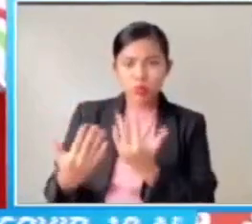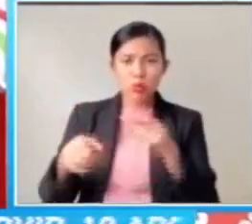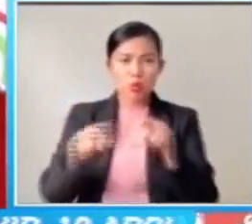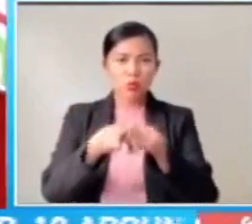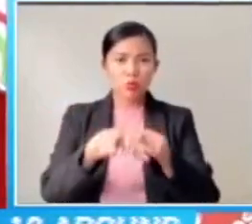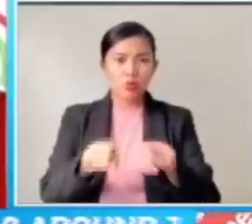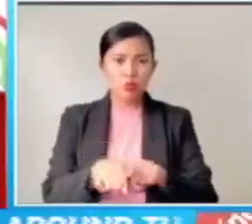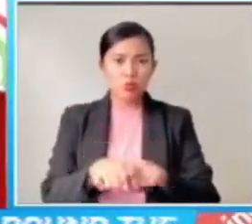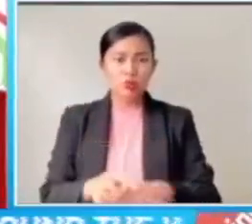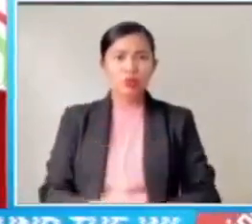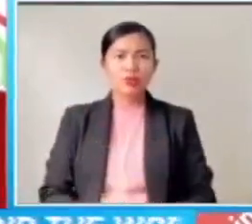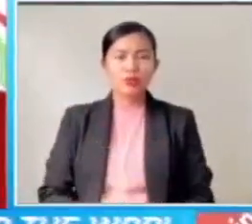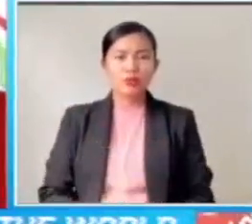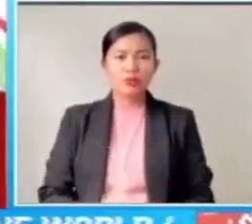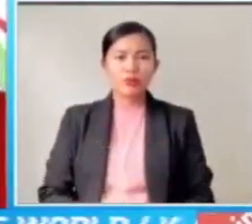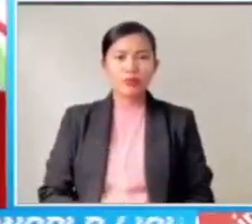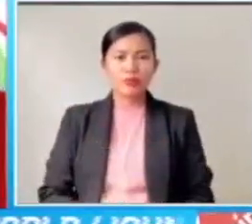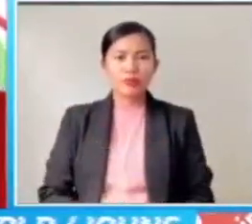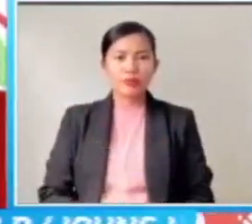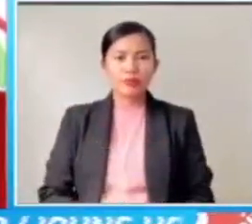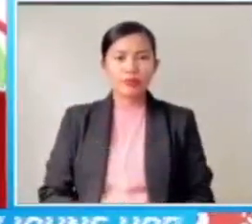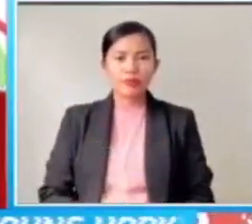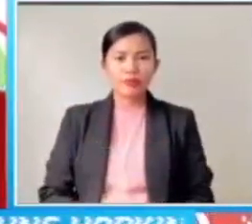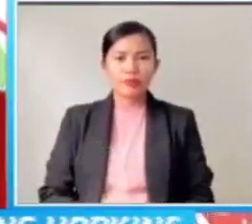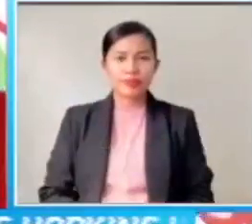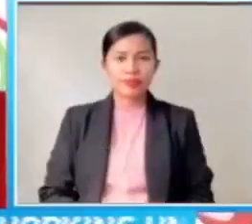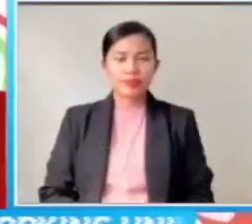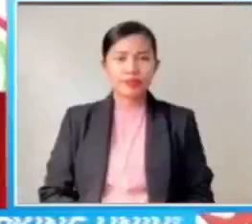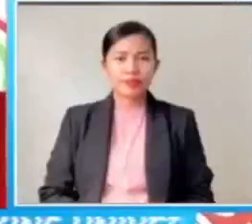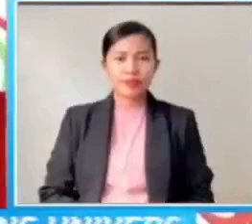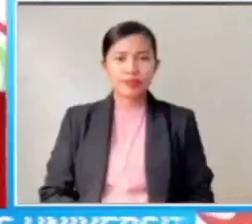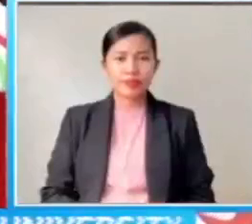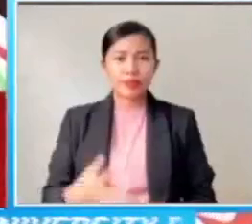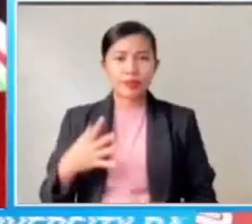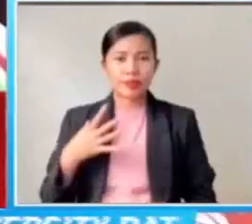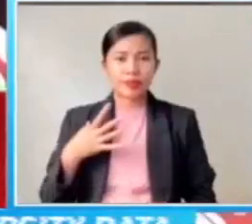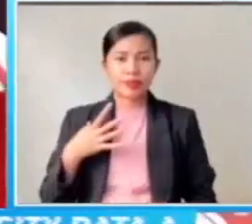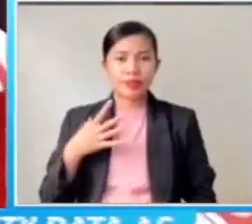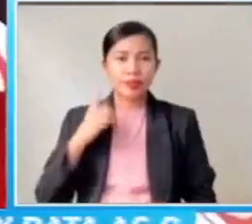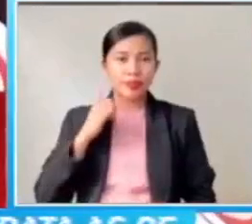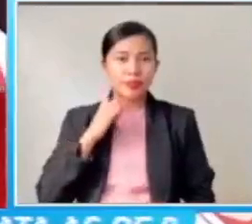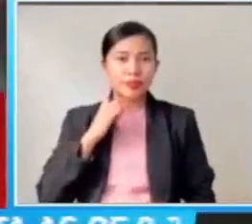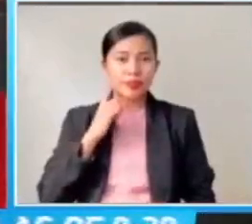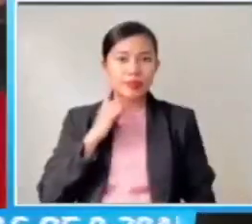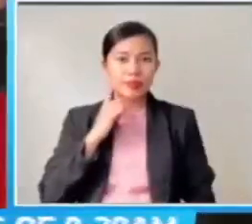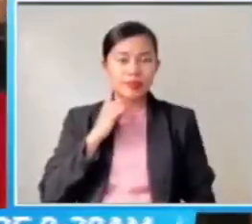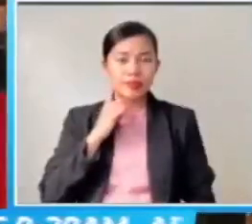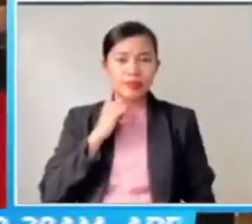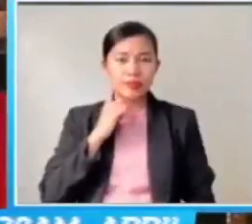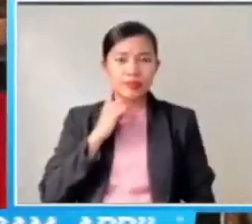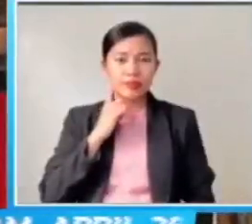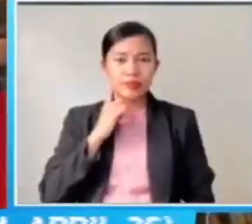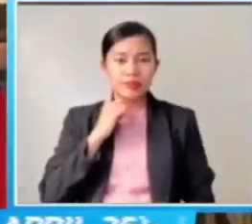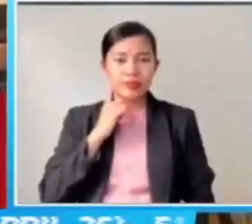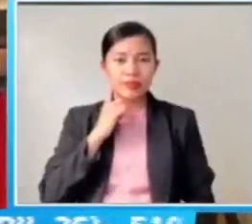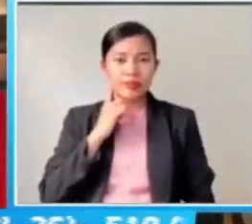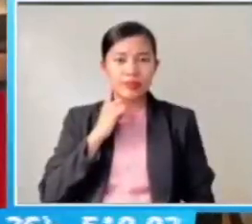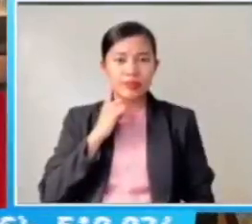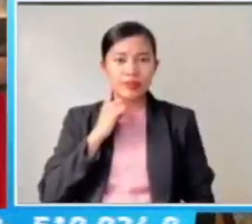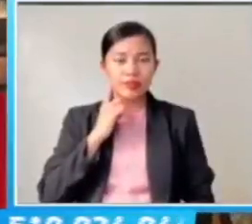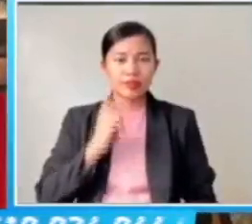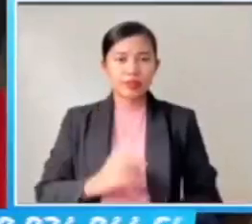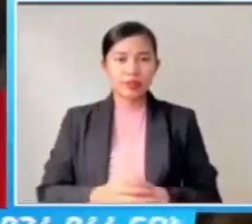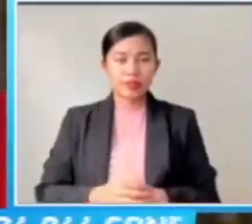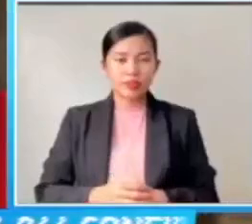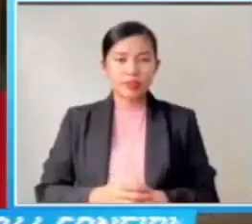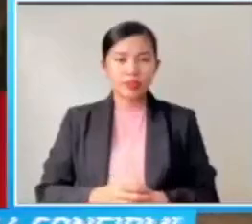toothpaste, at saka yung mga container ng hand soap na ginagawa nila, kaya bigla siguro lumaki yung apoy. Inalam pa raw ng BFP ang sanhi ng